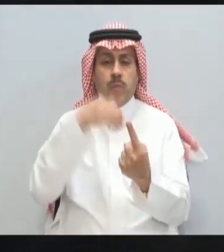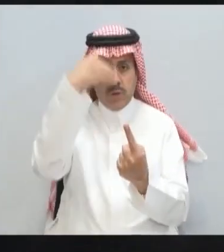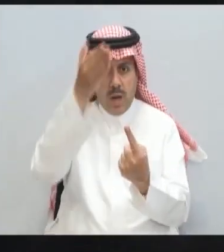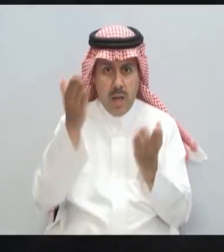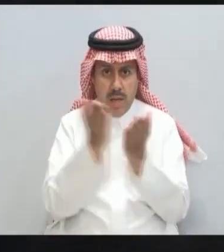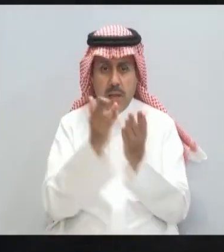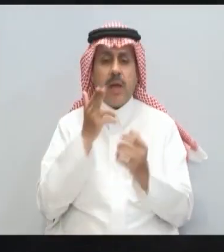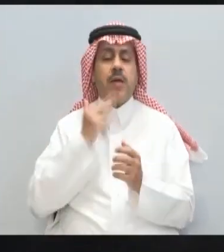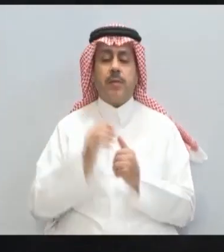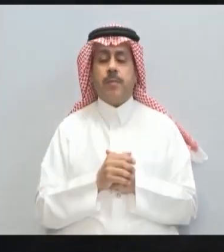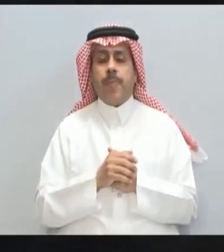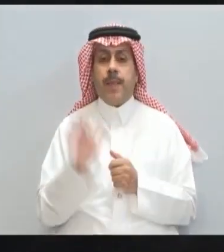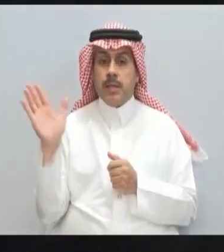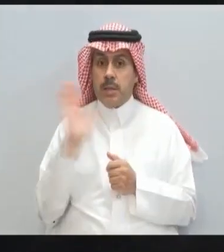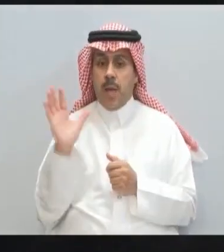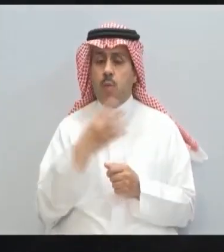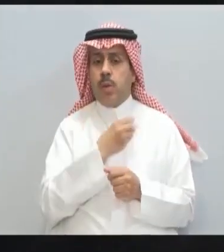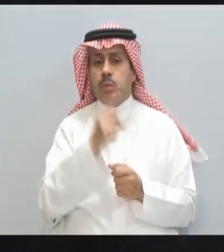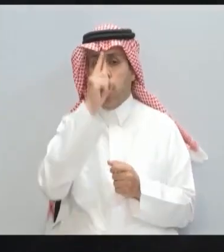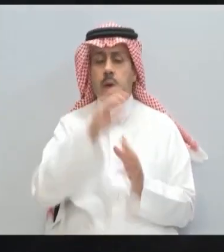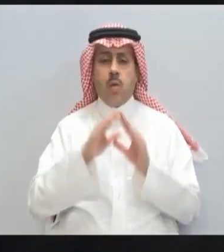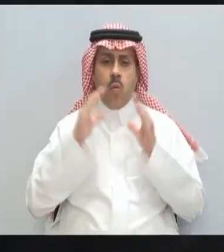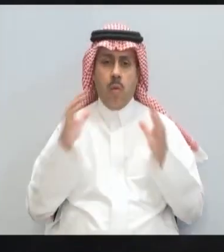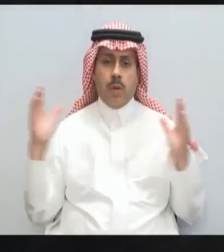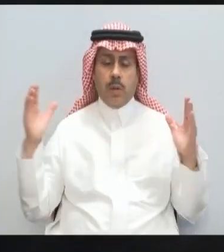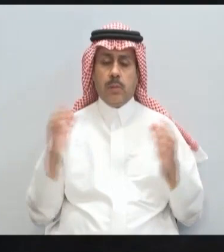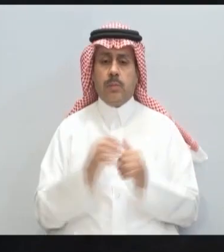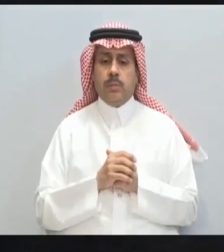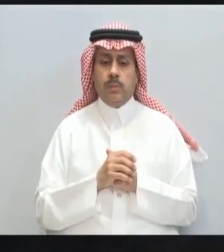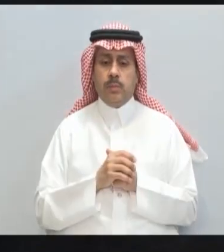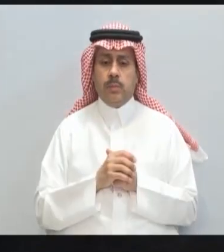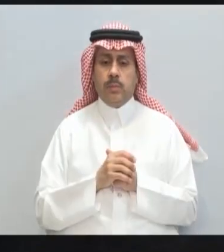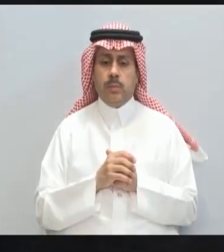خير باذن الله تعالى والسلام عليكم ورحمه الله تعالى وبركاته l